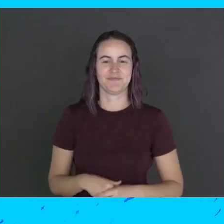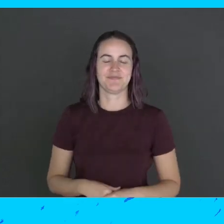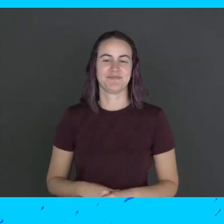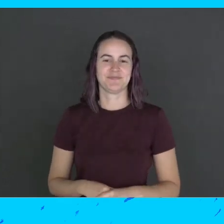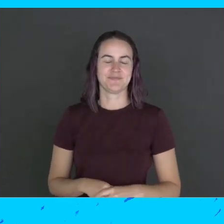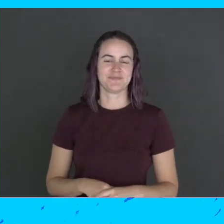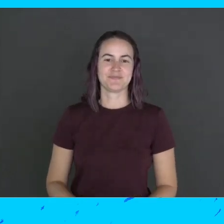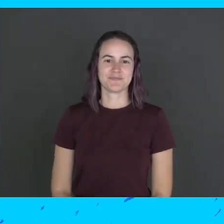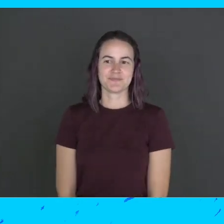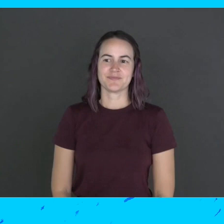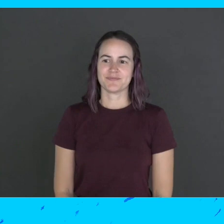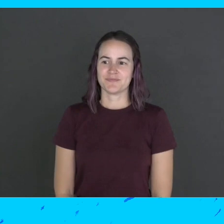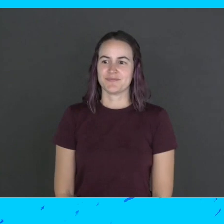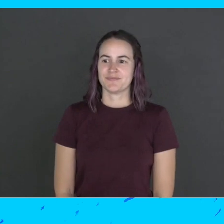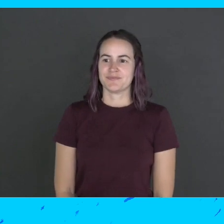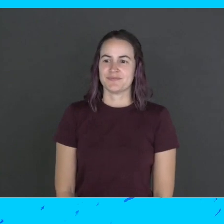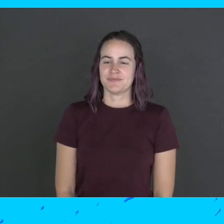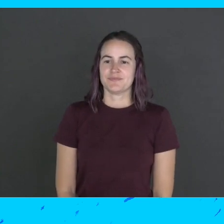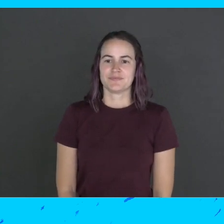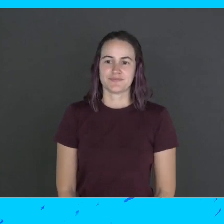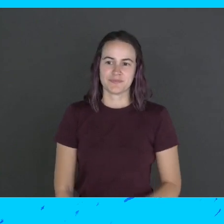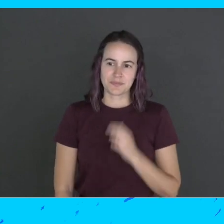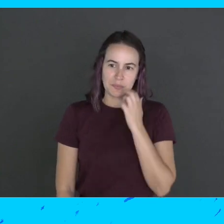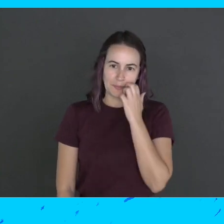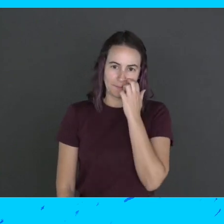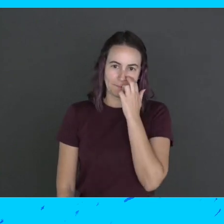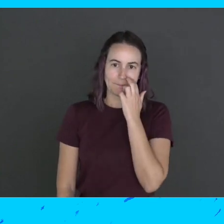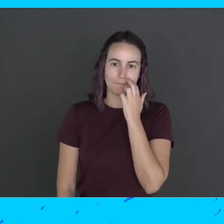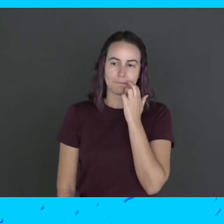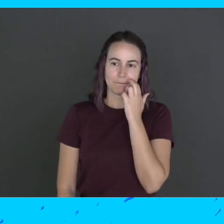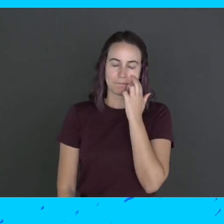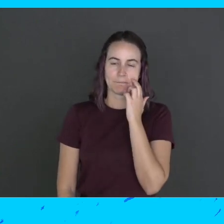questions et je vous pose donc une nouvelle question.